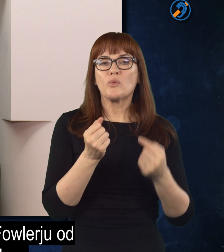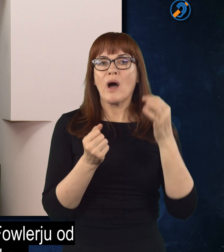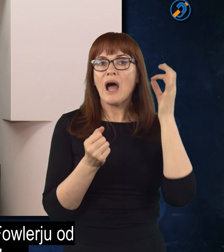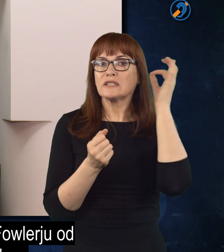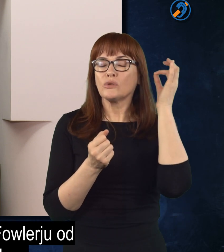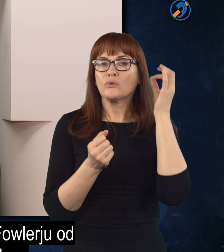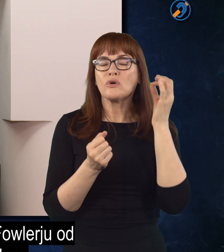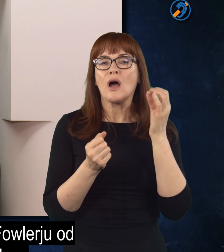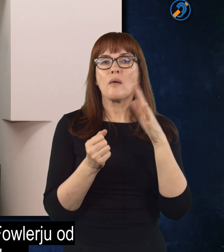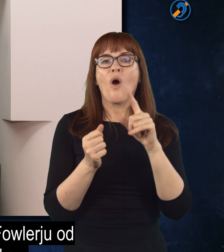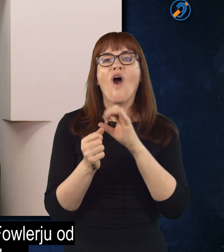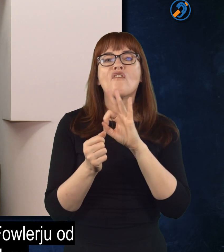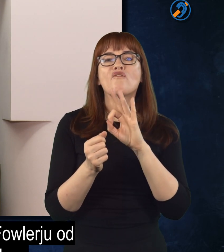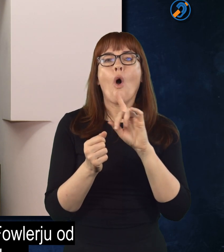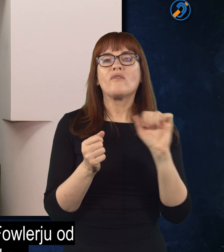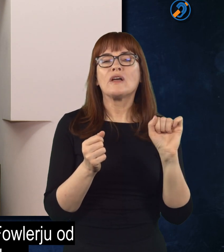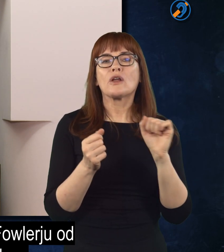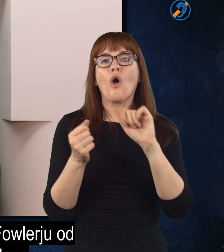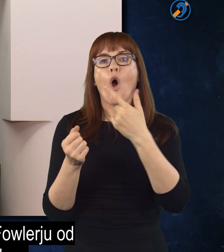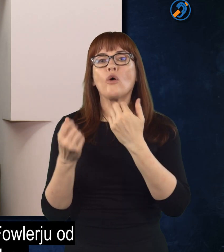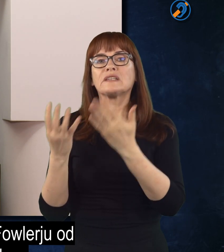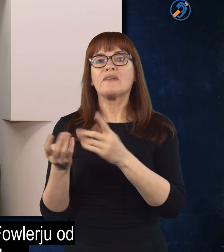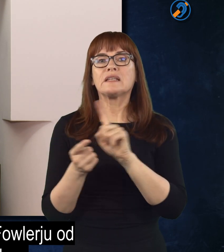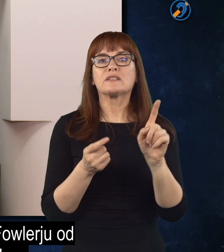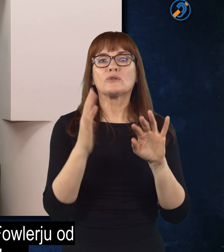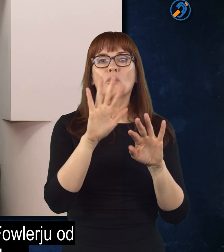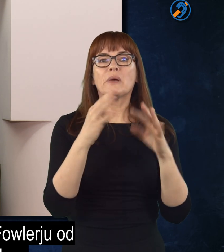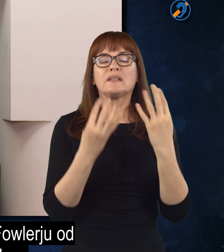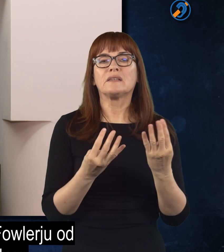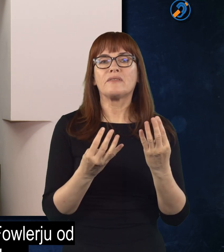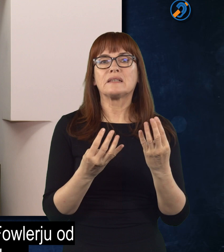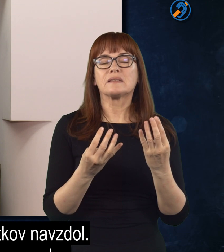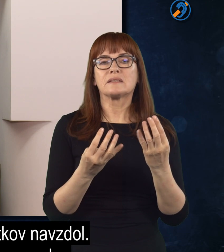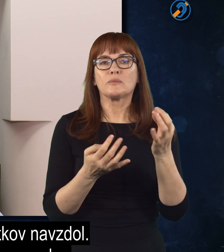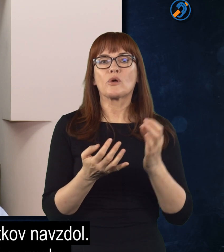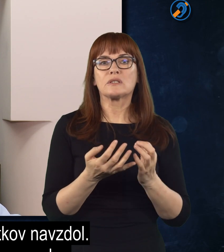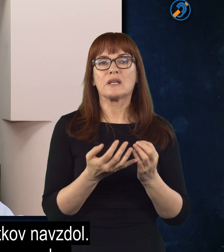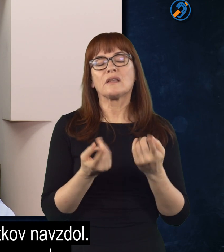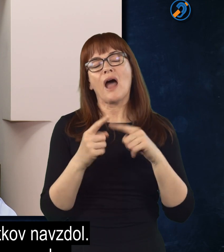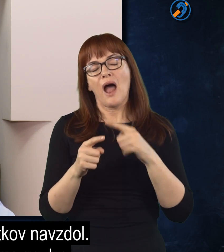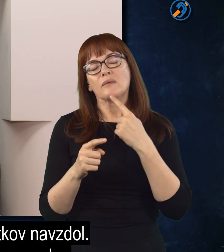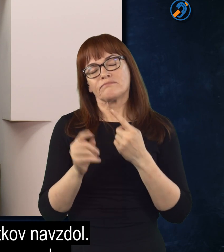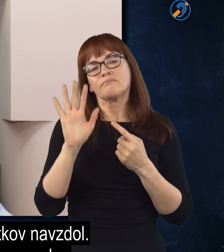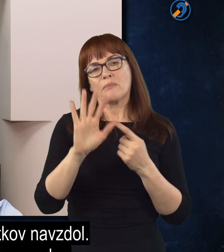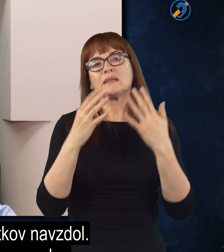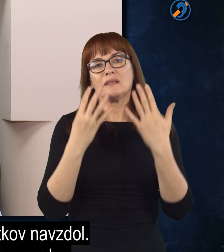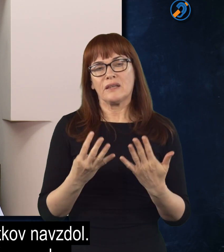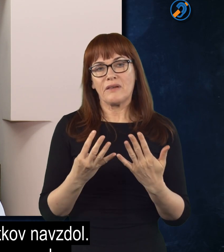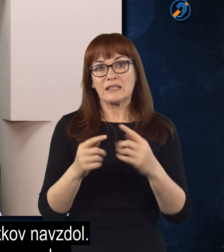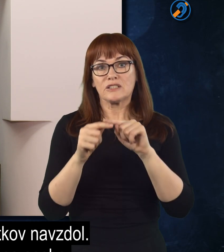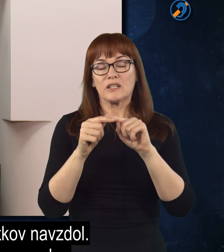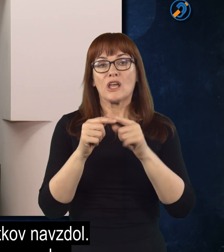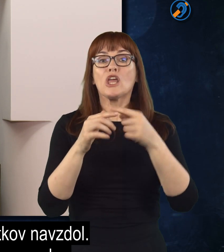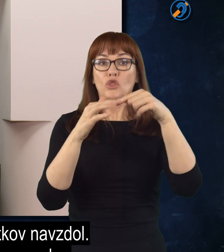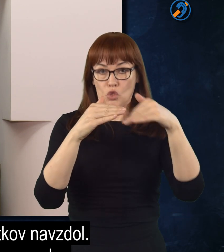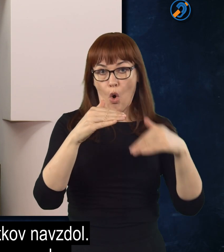sluha po Fablerju od 90 do 95%, oziroma, ali pa, kako rekel, od 95